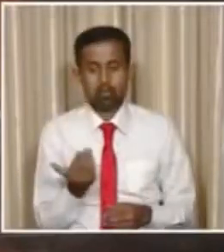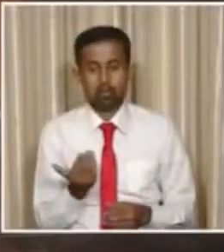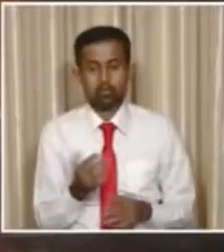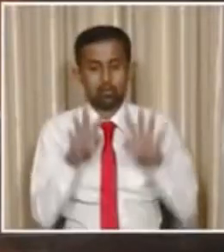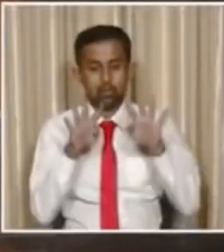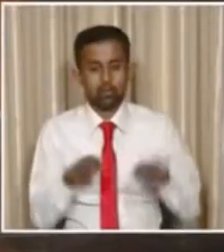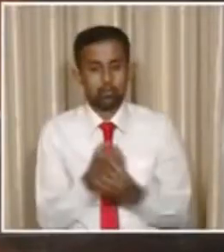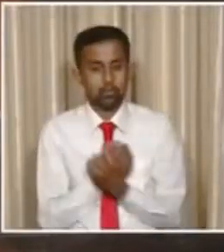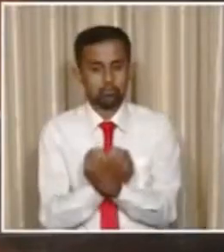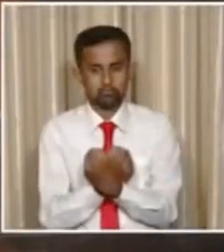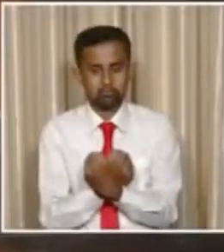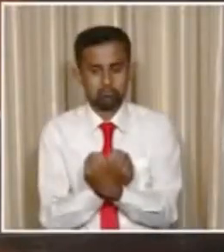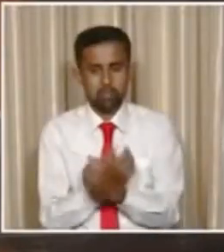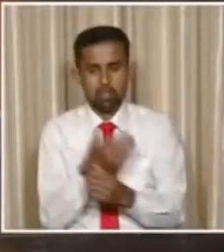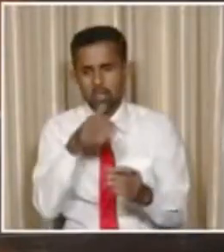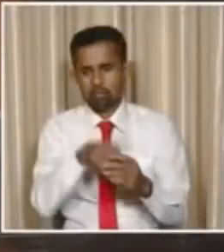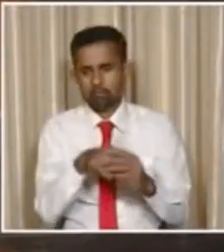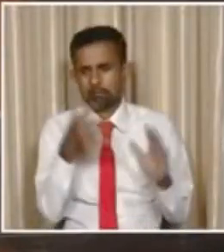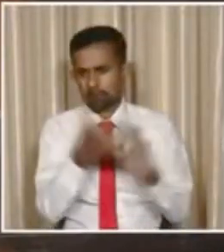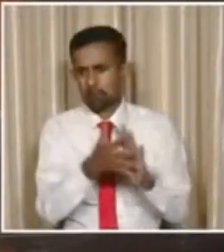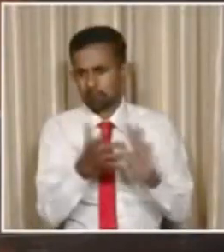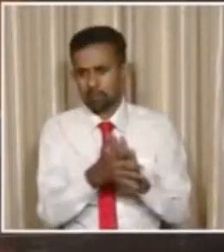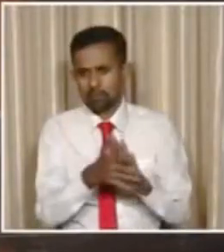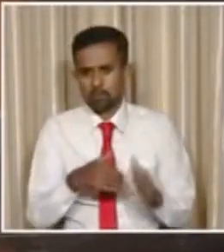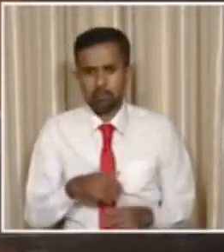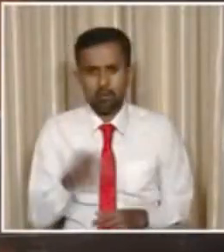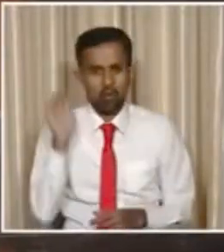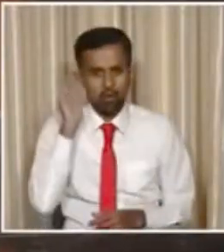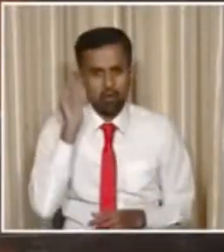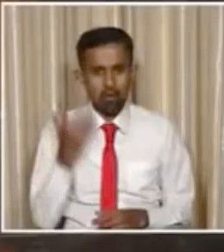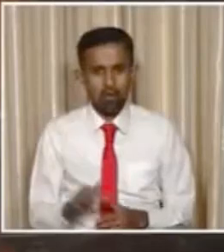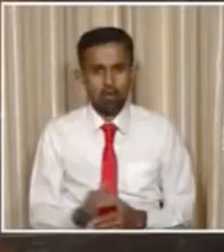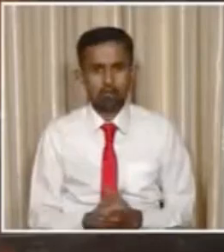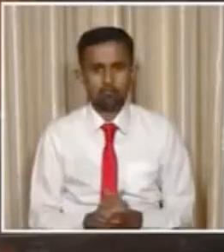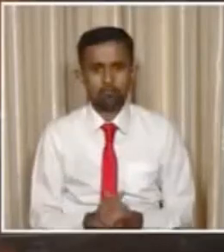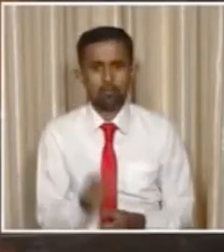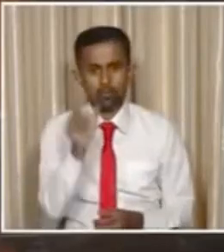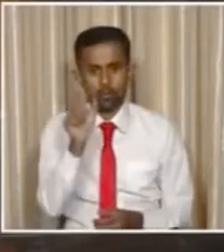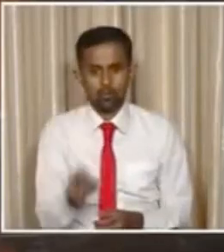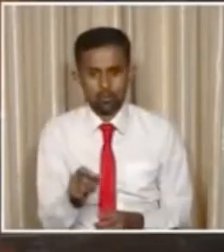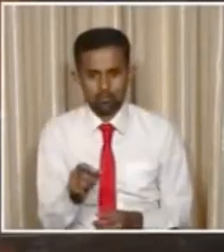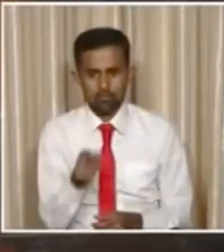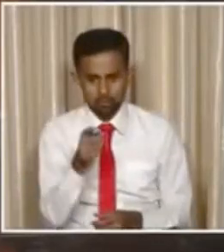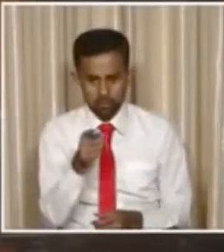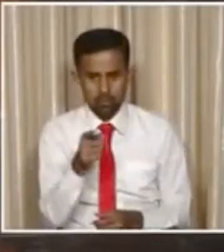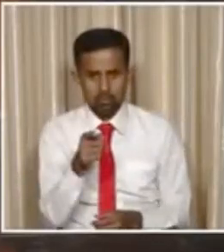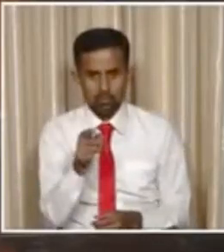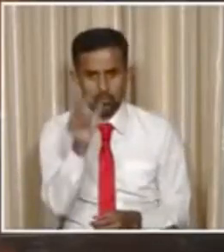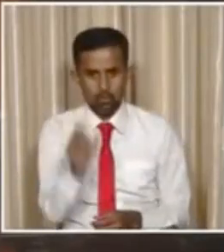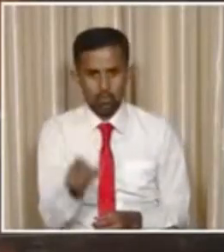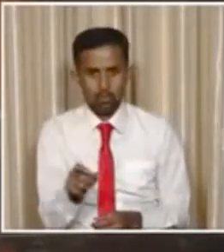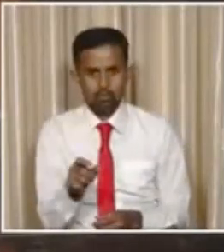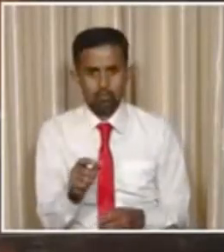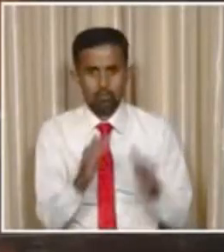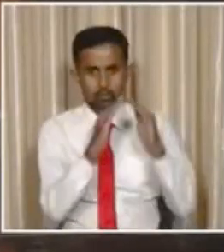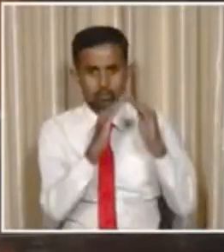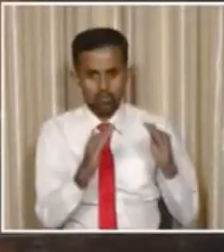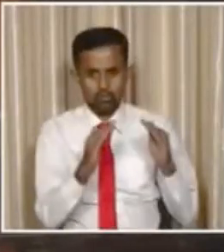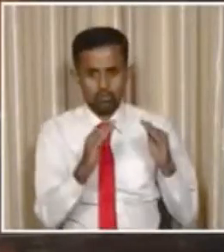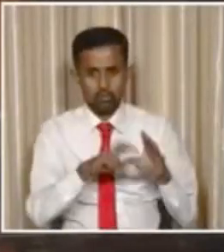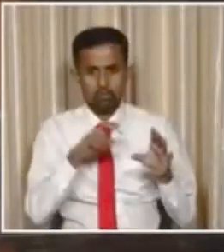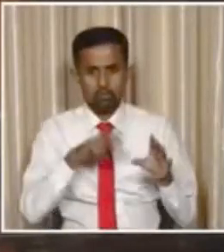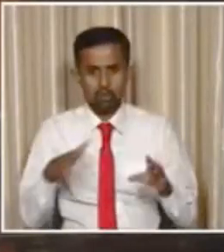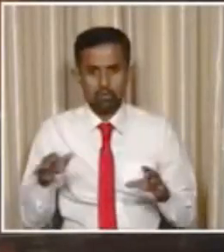ඒ වගේම තමයි අද මං හිතන්නේ ගරු ක්‍රීඩා පිළිබඳ රාජ්‍ය අමාත්‍යතුමා ඉන්නවා ඔබතුමාගෙත් මං හිතන්නේ ඔබතුමාට බිල්ඩින් එකකින් උත් ඔබතුමා දැන් අයින්